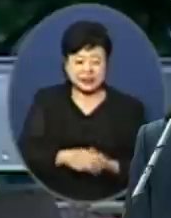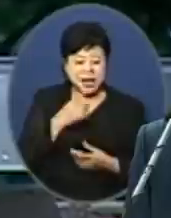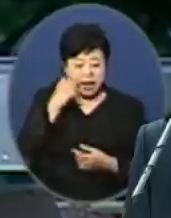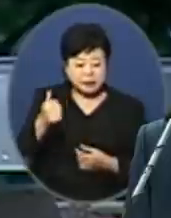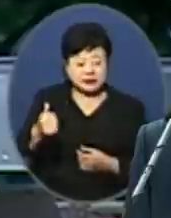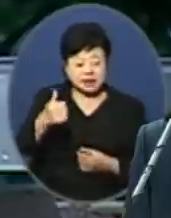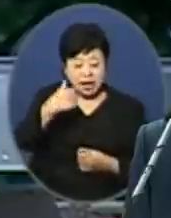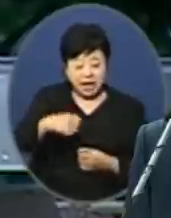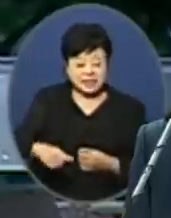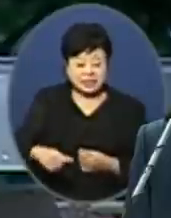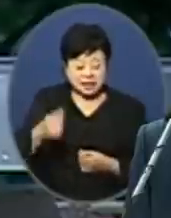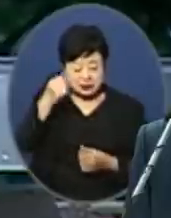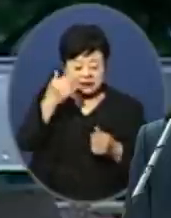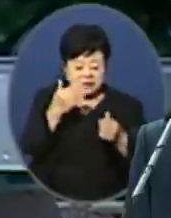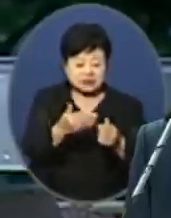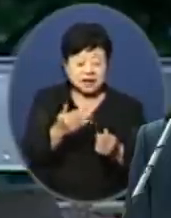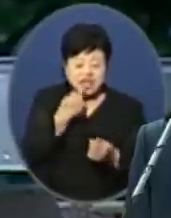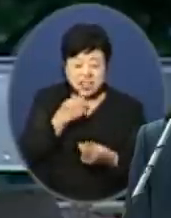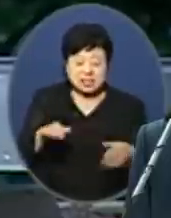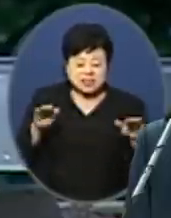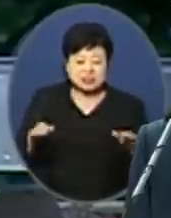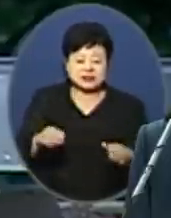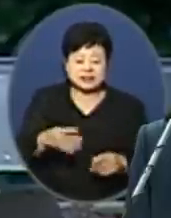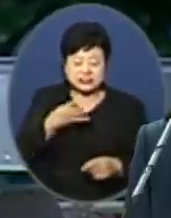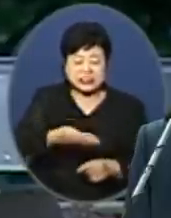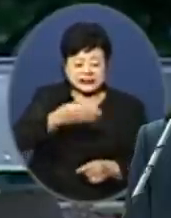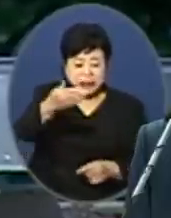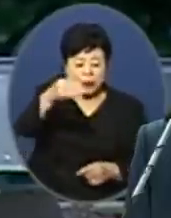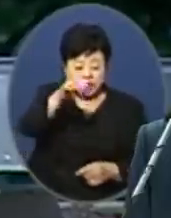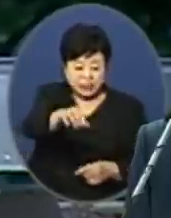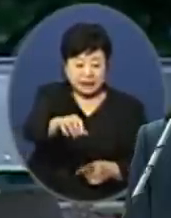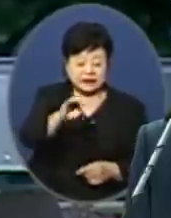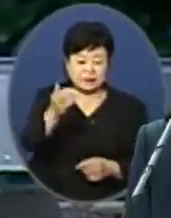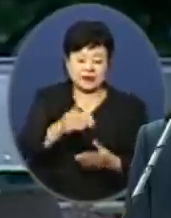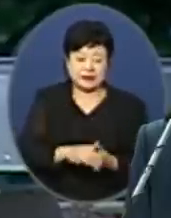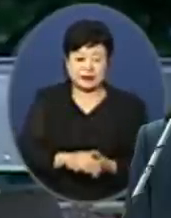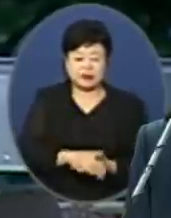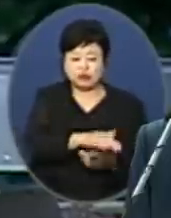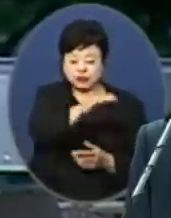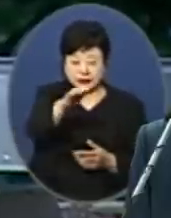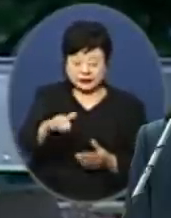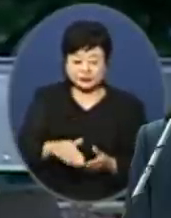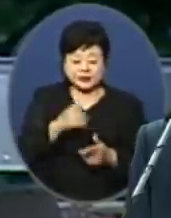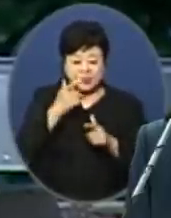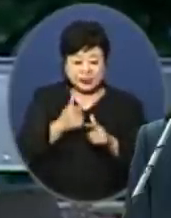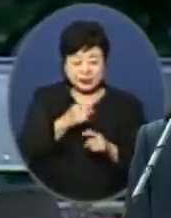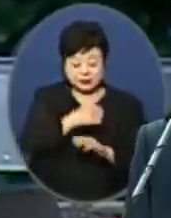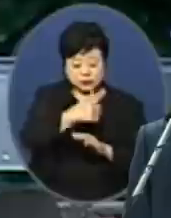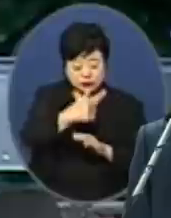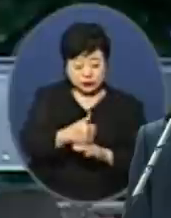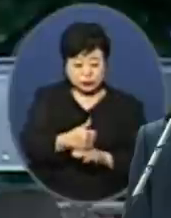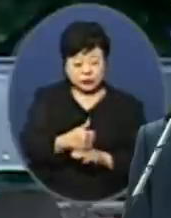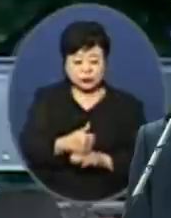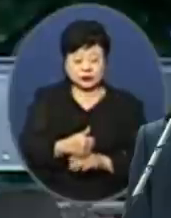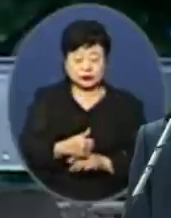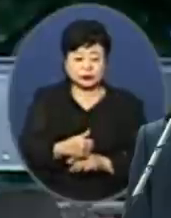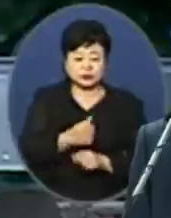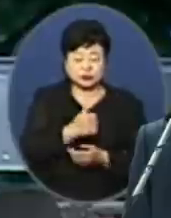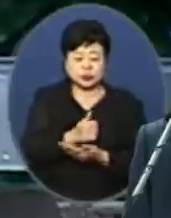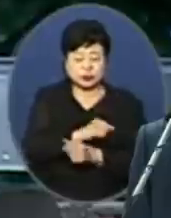아버지와 아들과 성령과 천사들은 다 4차원의 세계에 들으십니다. 우리는 예수 그리스도를 통해서 죄 용서 안